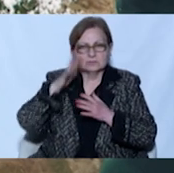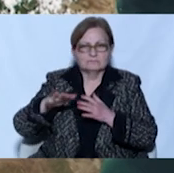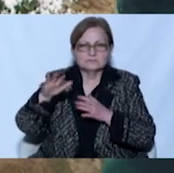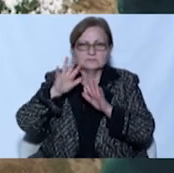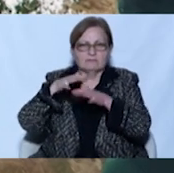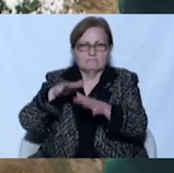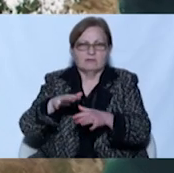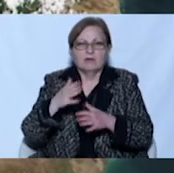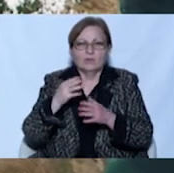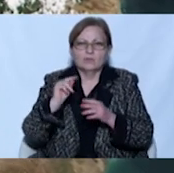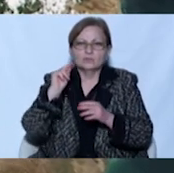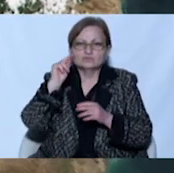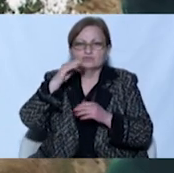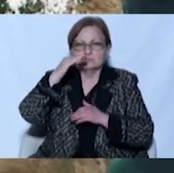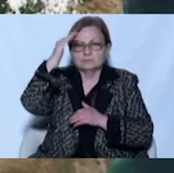ჩრდილოეთით კავკასიონი.